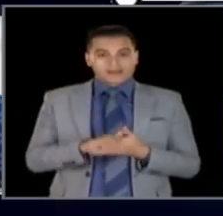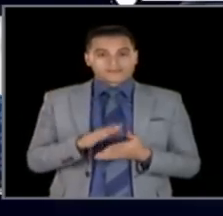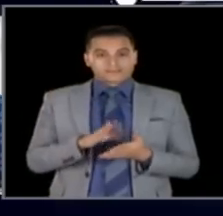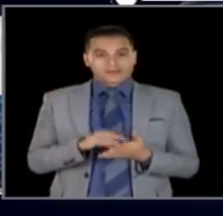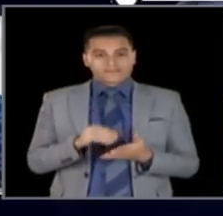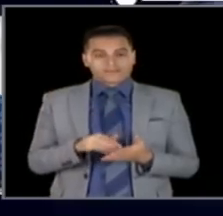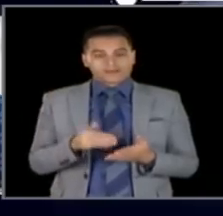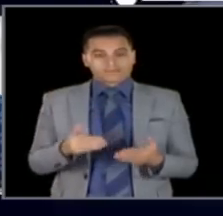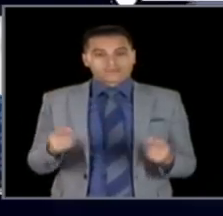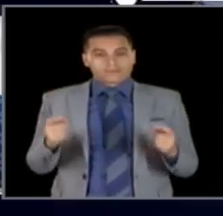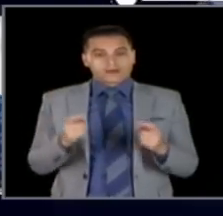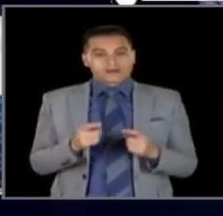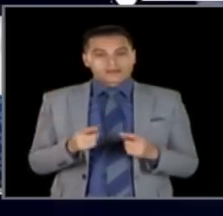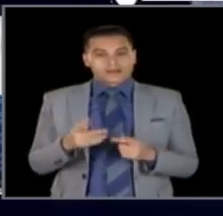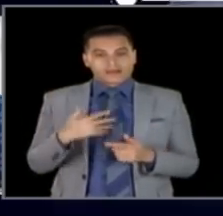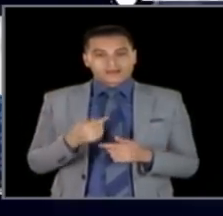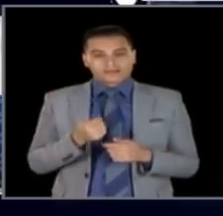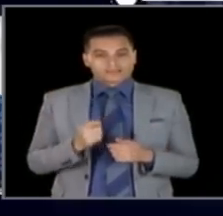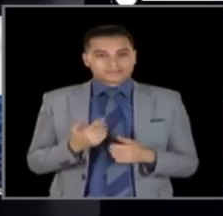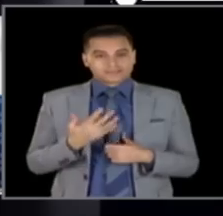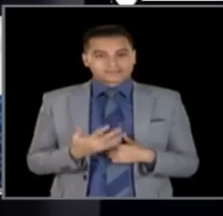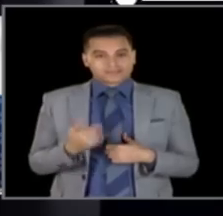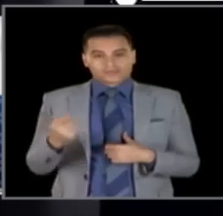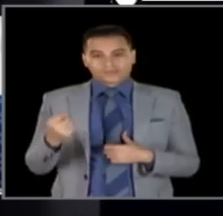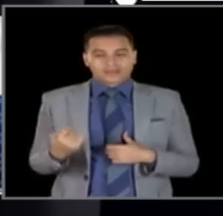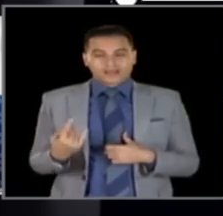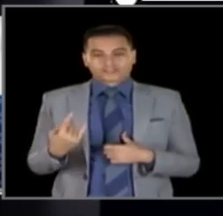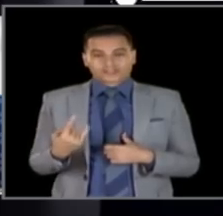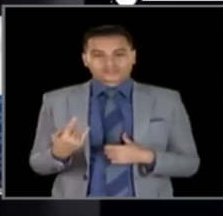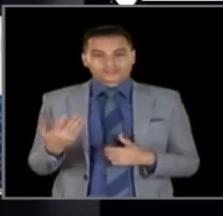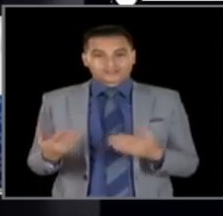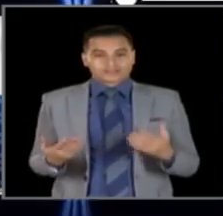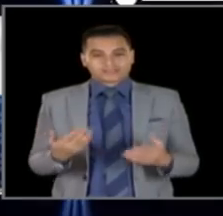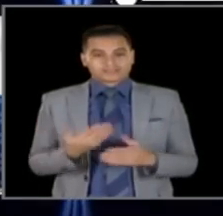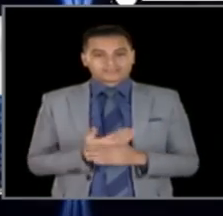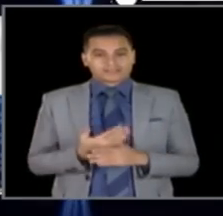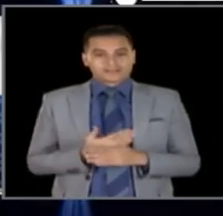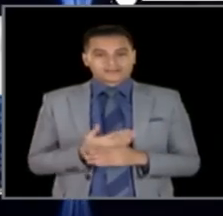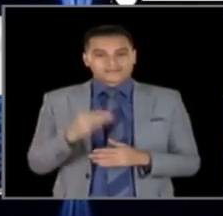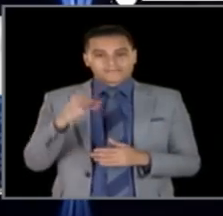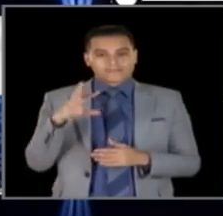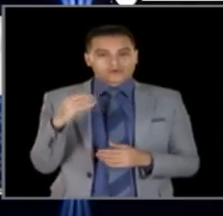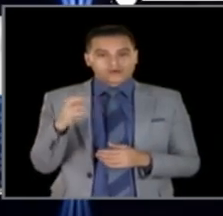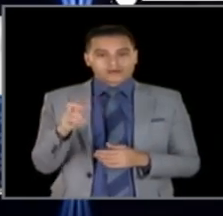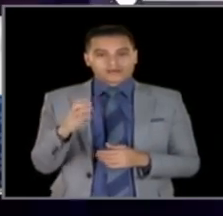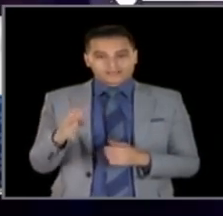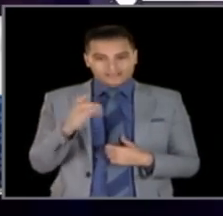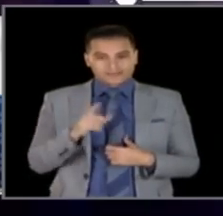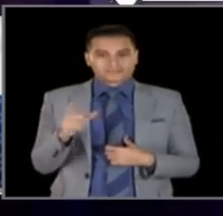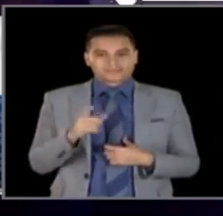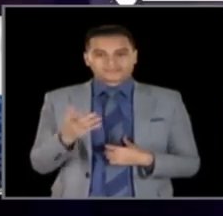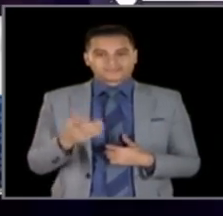بداية المباراة يا مهجة، يعني نبتدي بناقص خمسة وناقص 10؟ يا مهجة، إجابة